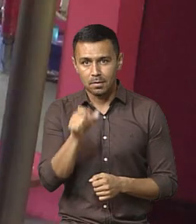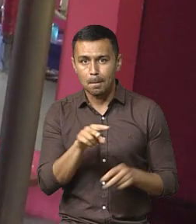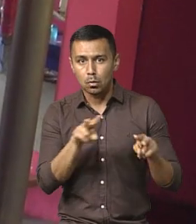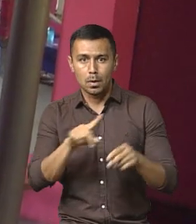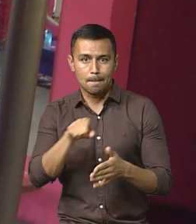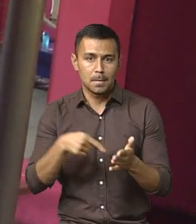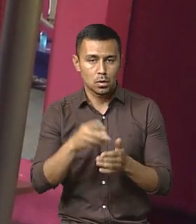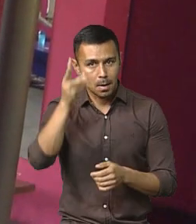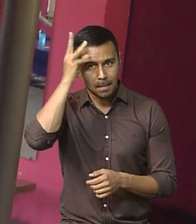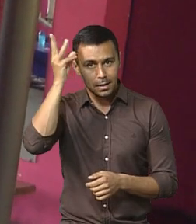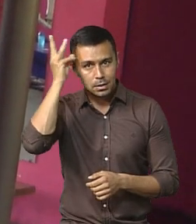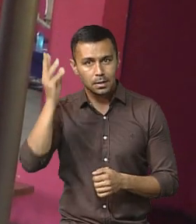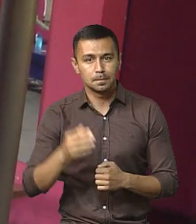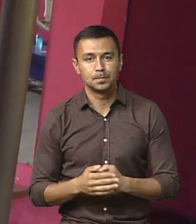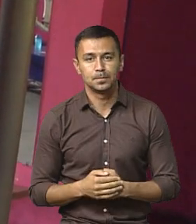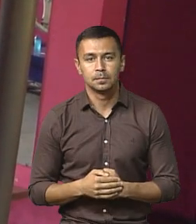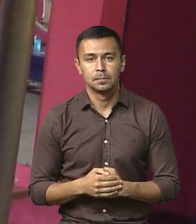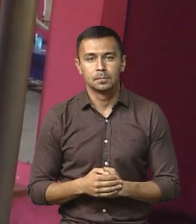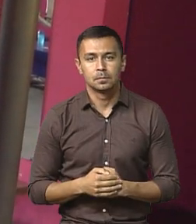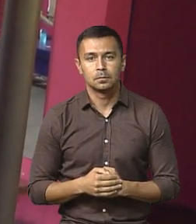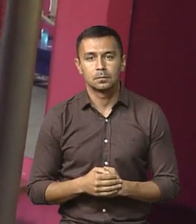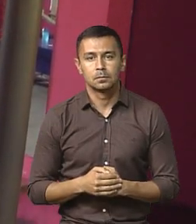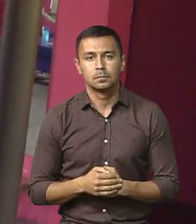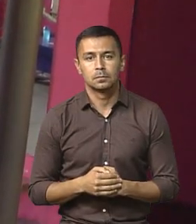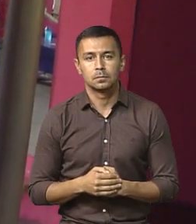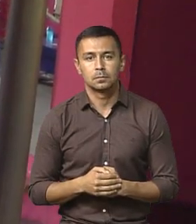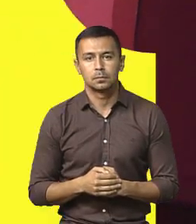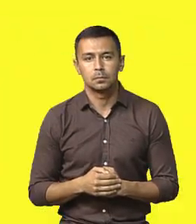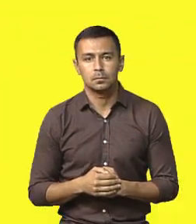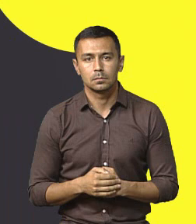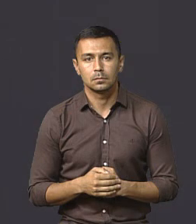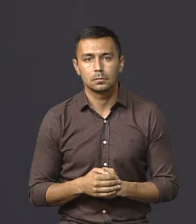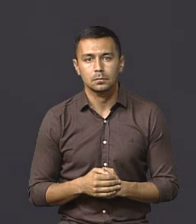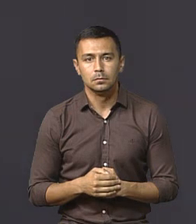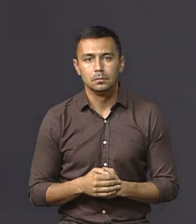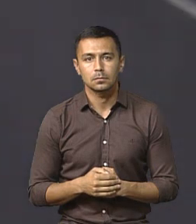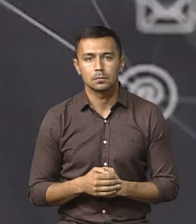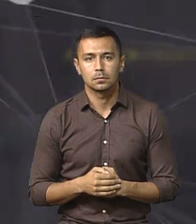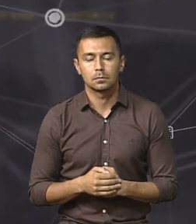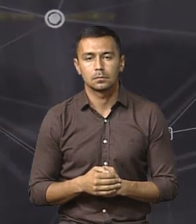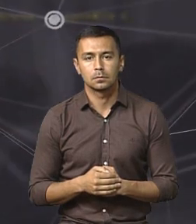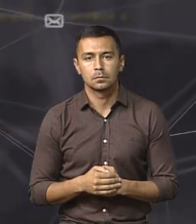місто Хмельницький. Михайло Жила, Іван Мовчан. Новини на Суспільному. Хмельницький.